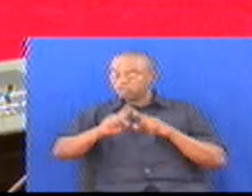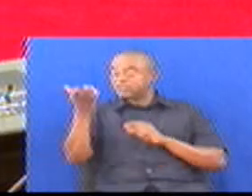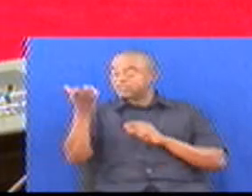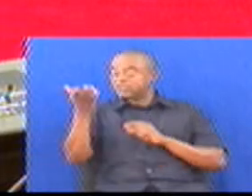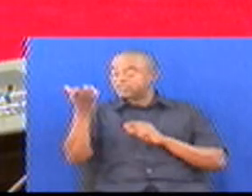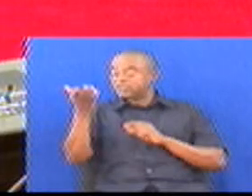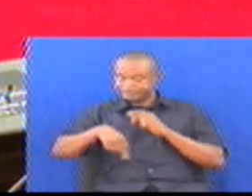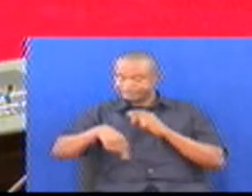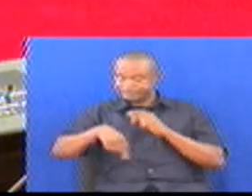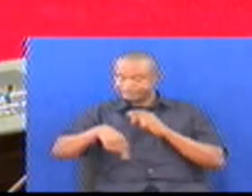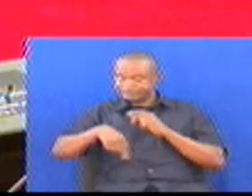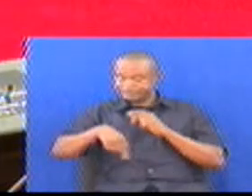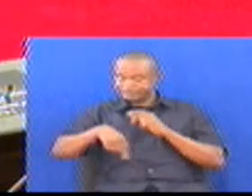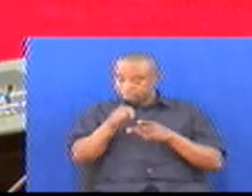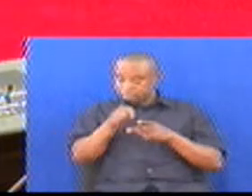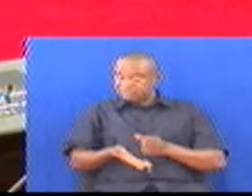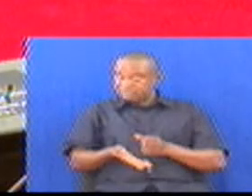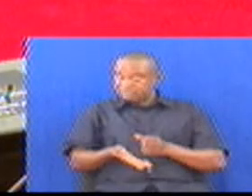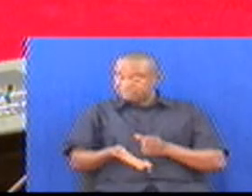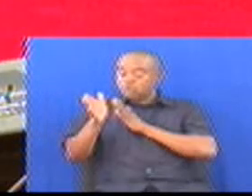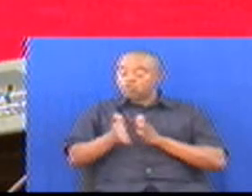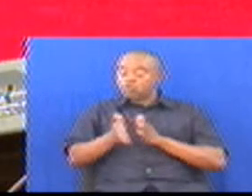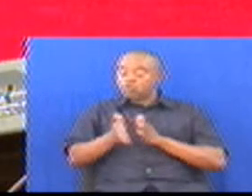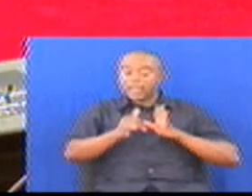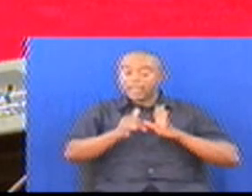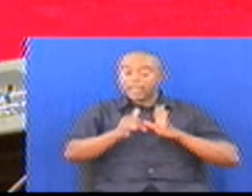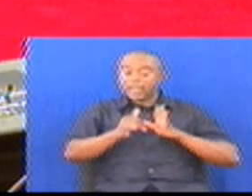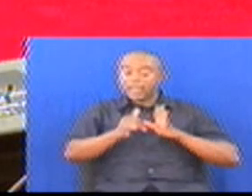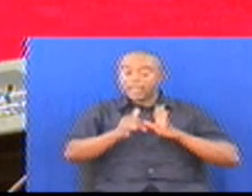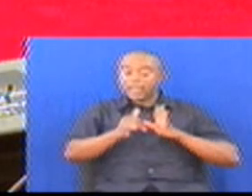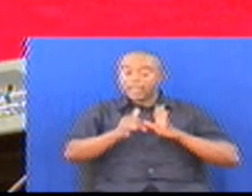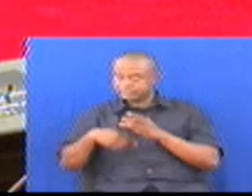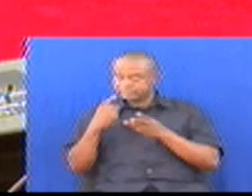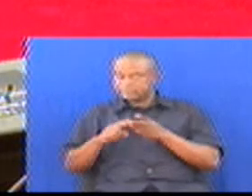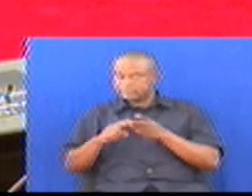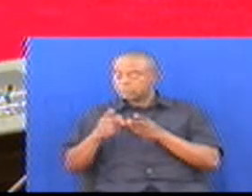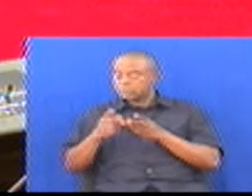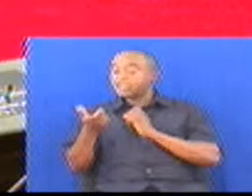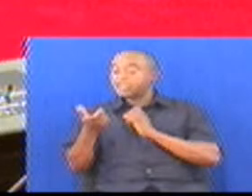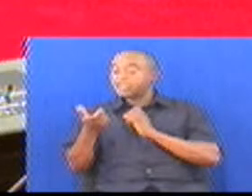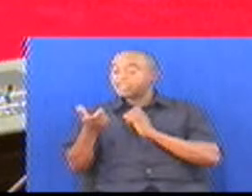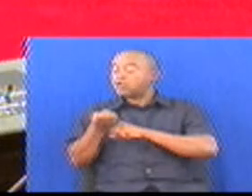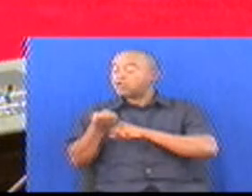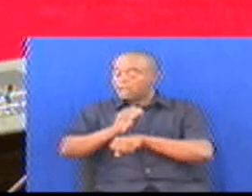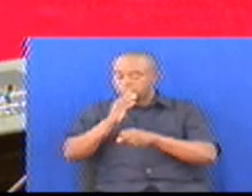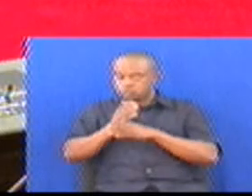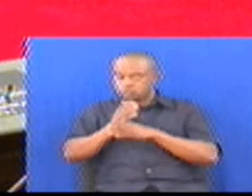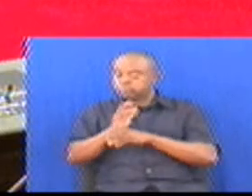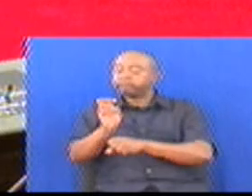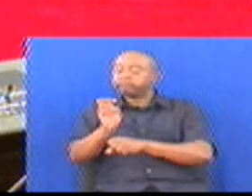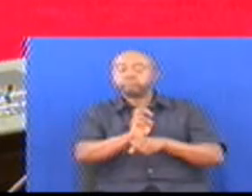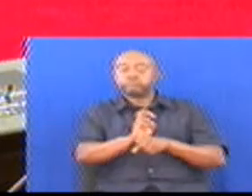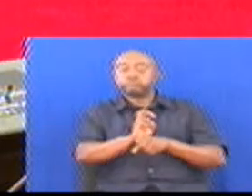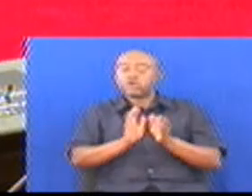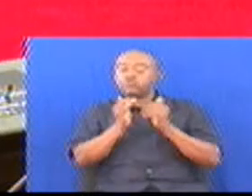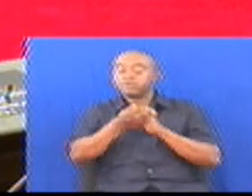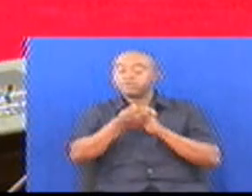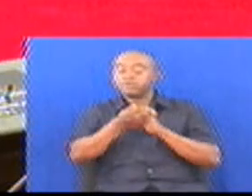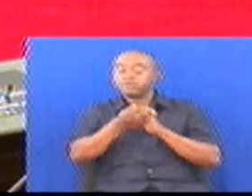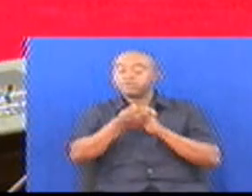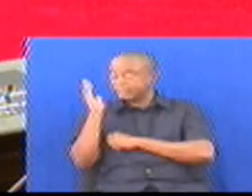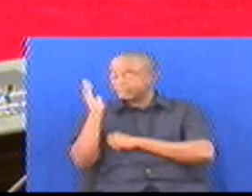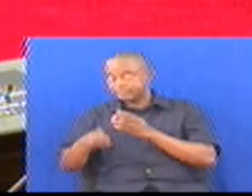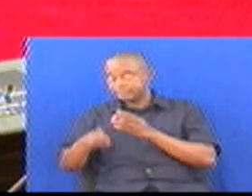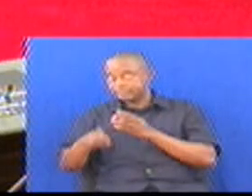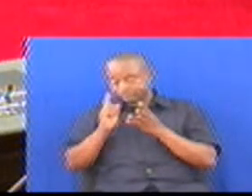ni kurahisisha uandaaji wa hesabu za serikali. Tatu, kuongeza ufanisi katika usimamizi na udhibiti wa mali za serikali. Nne,